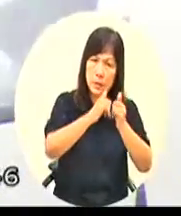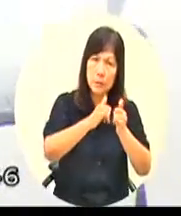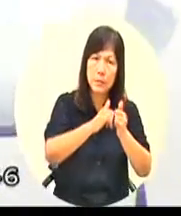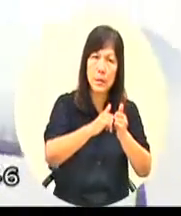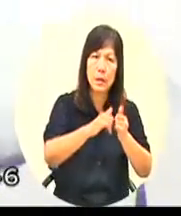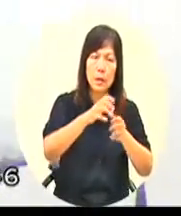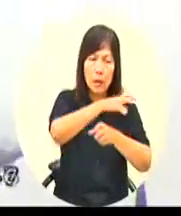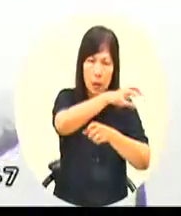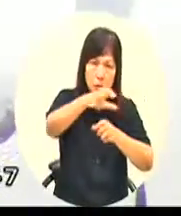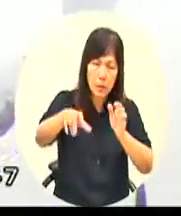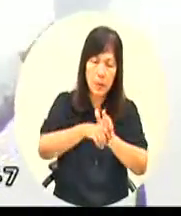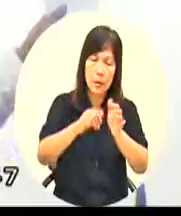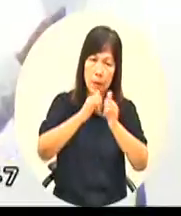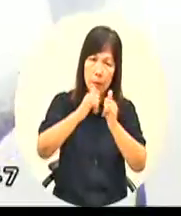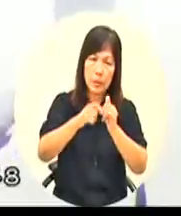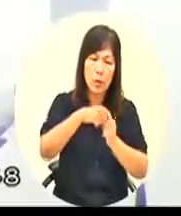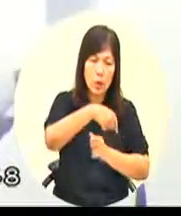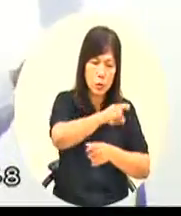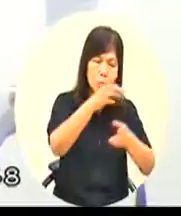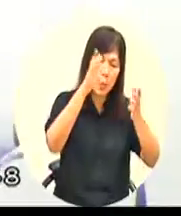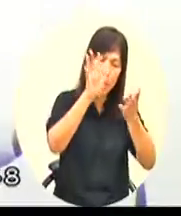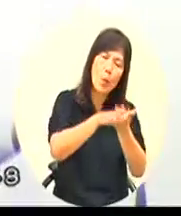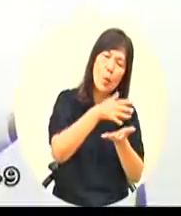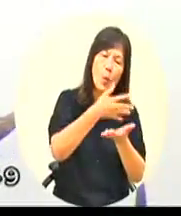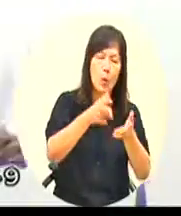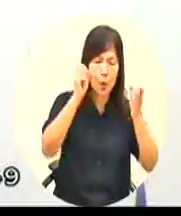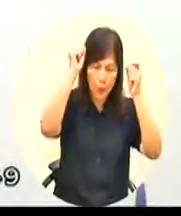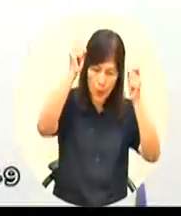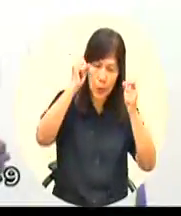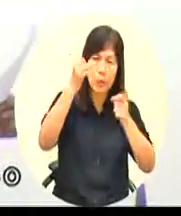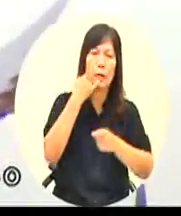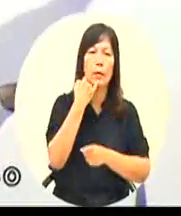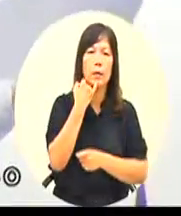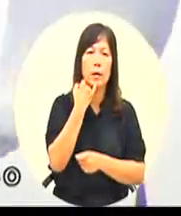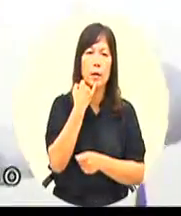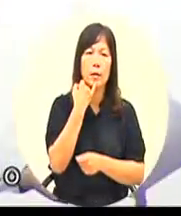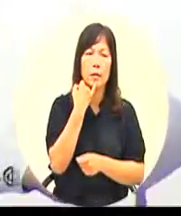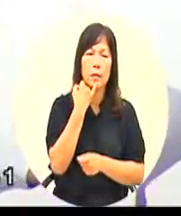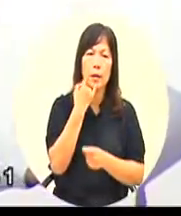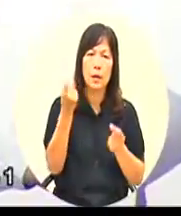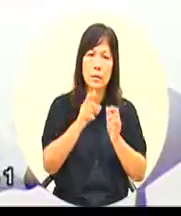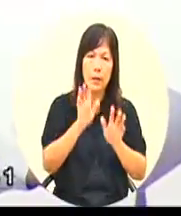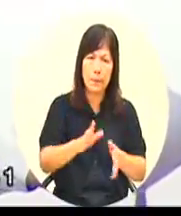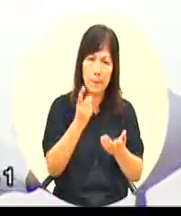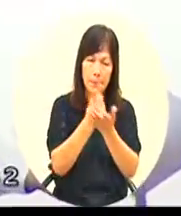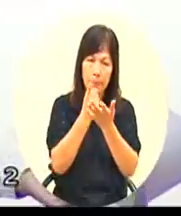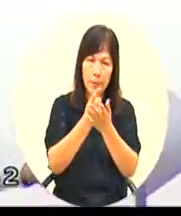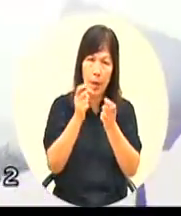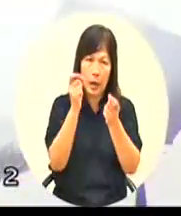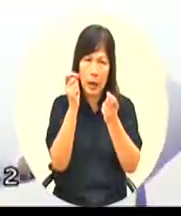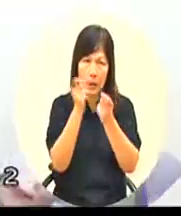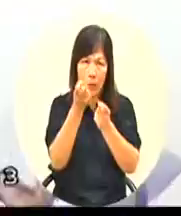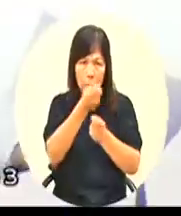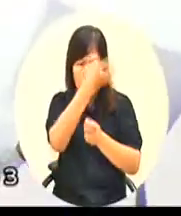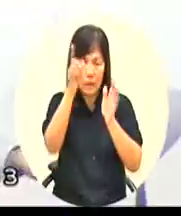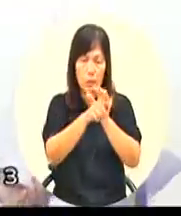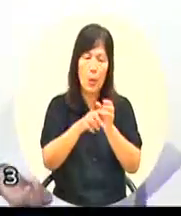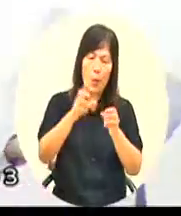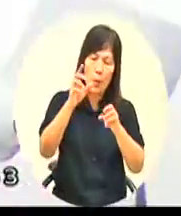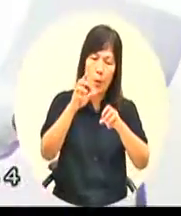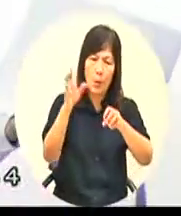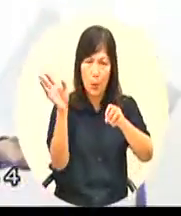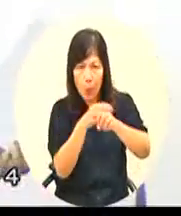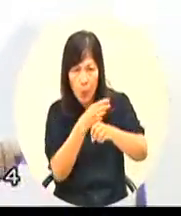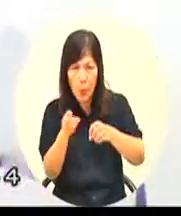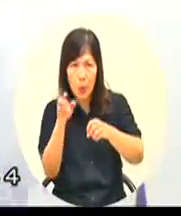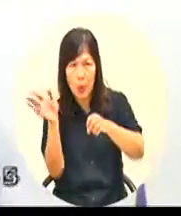周边的一个民众能够到那边去休闲运动，或者是现在大家年轻人最喜欢的桌球、羽毛球或者